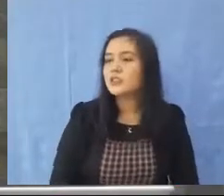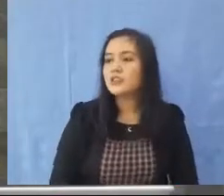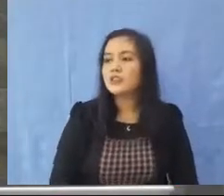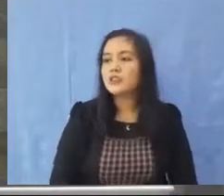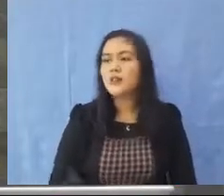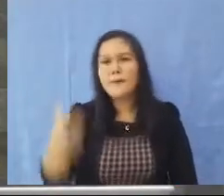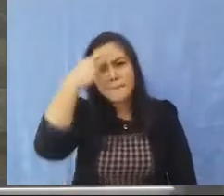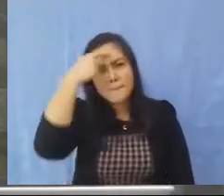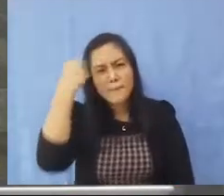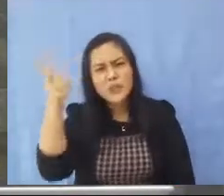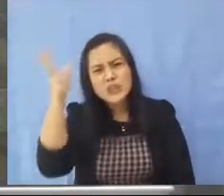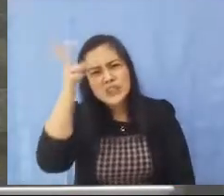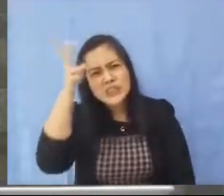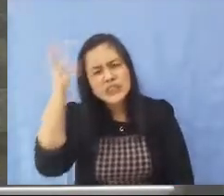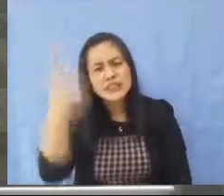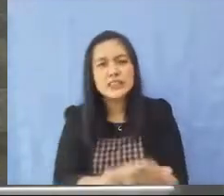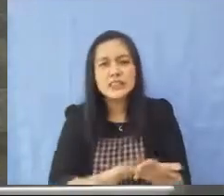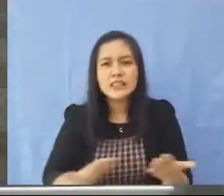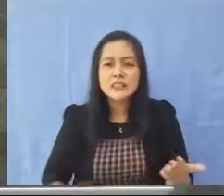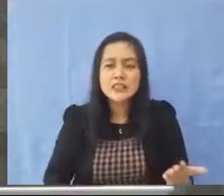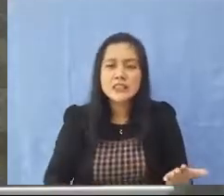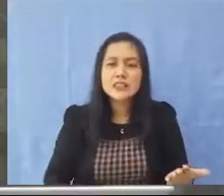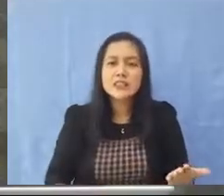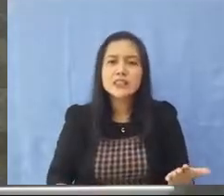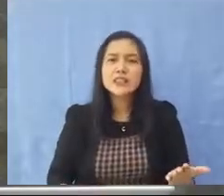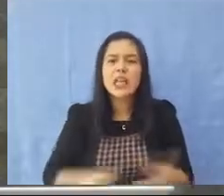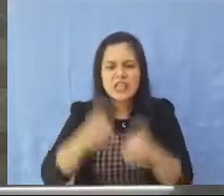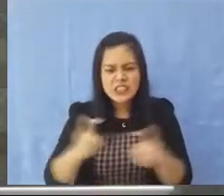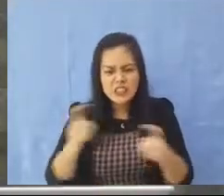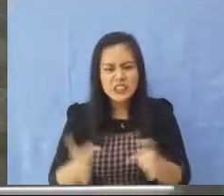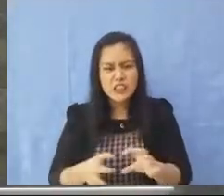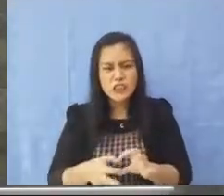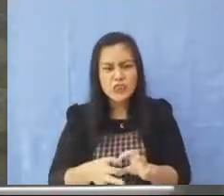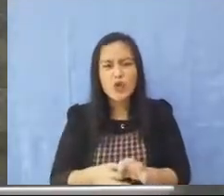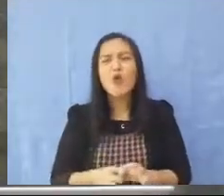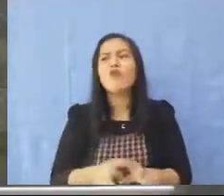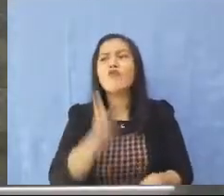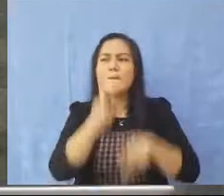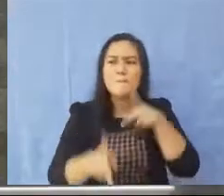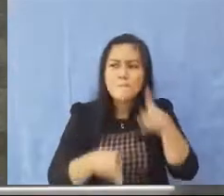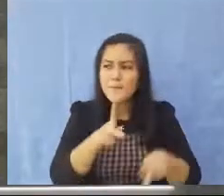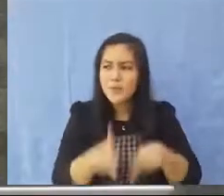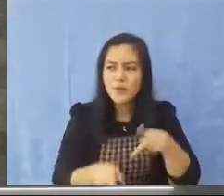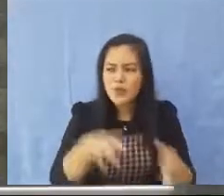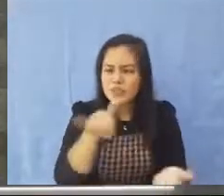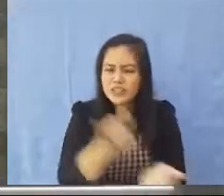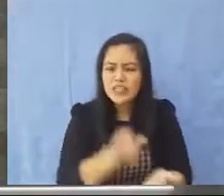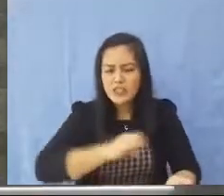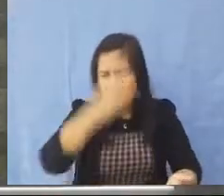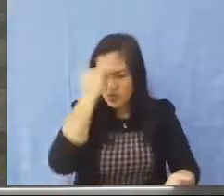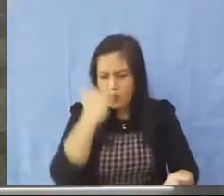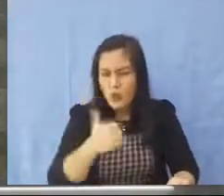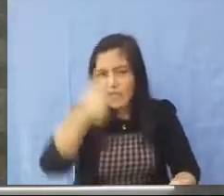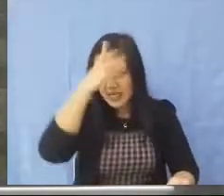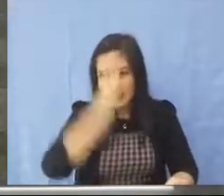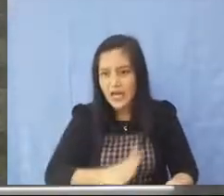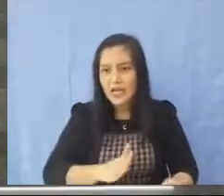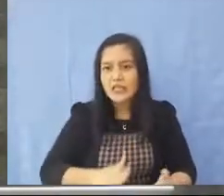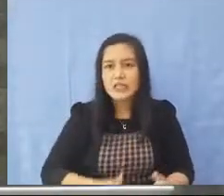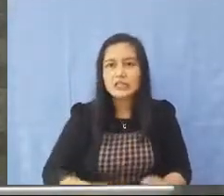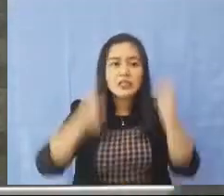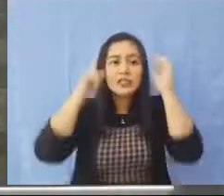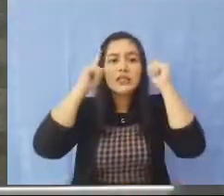evil things na nagiging yung corruptness ng tao. Kaya nag-decide ang Diyos to destroy it through the flood. Dahil